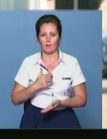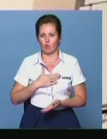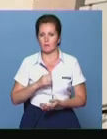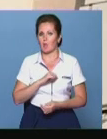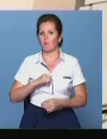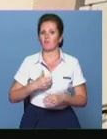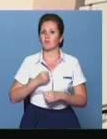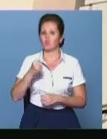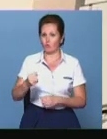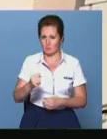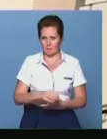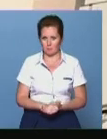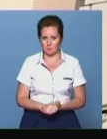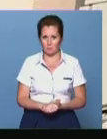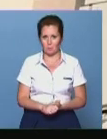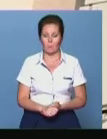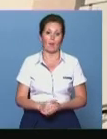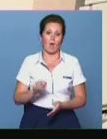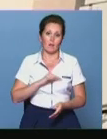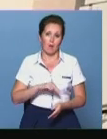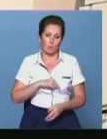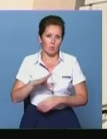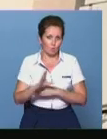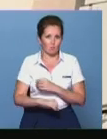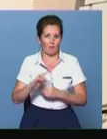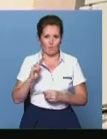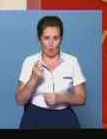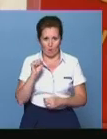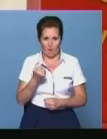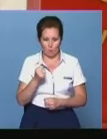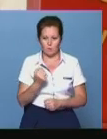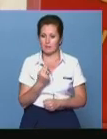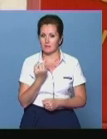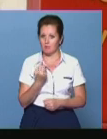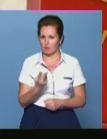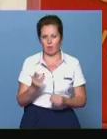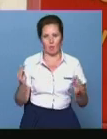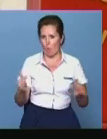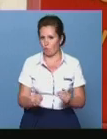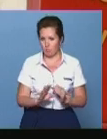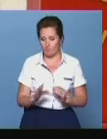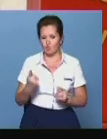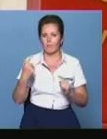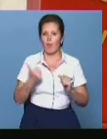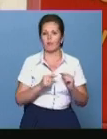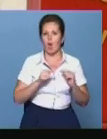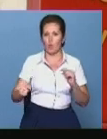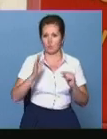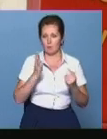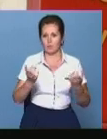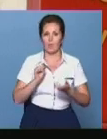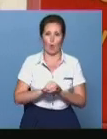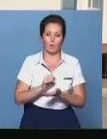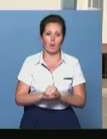движенца. Впрочем, работы после 2 августа у ЦИК Удмуртии не убавится. Еще неделю будут приниматься документы от желающих